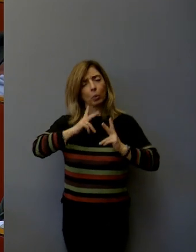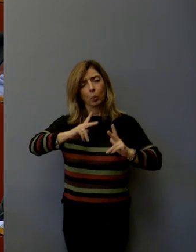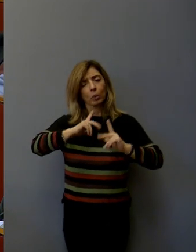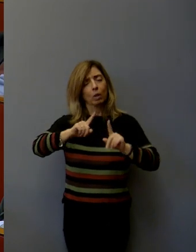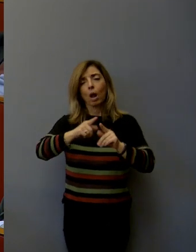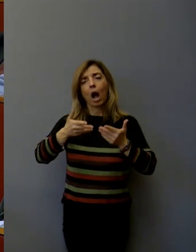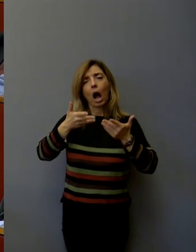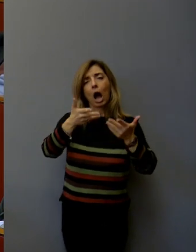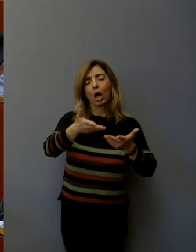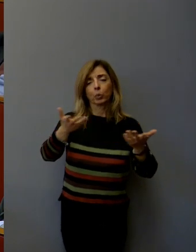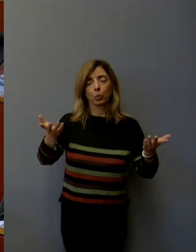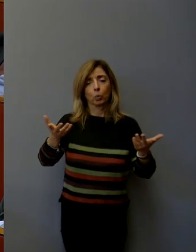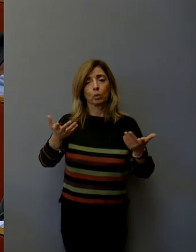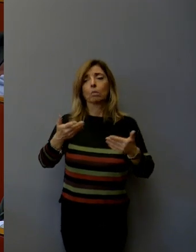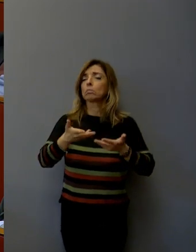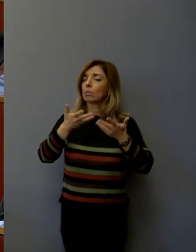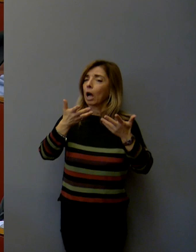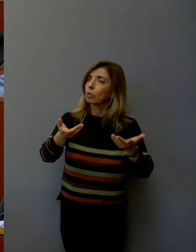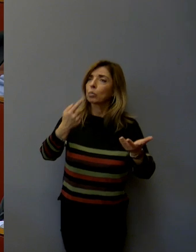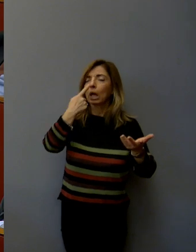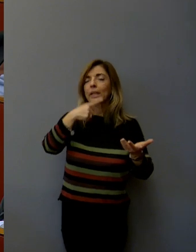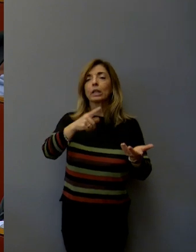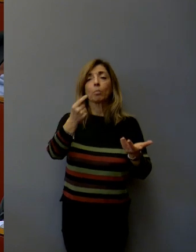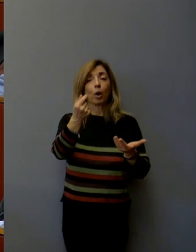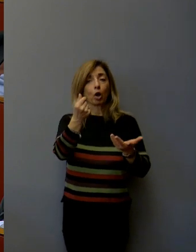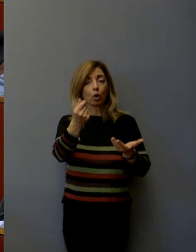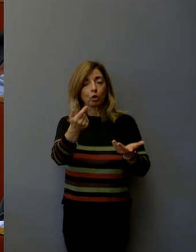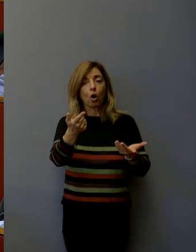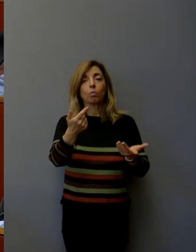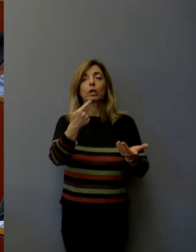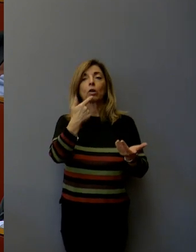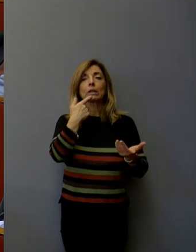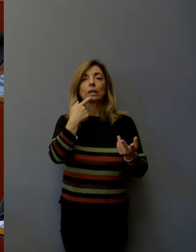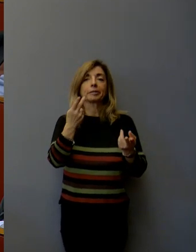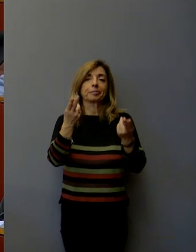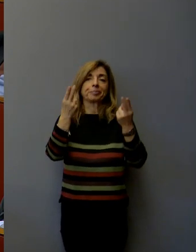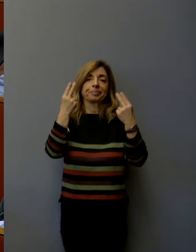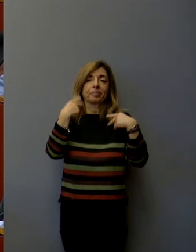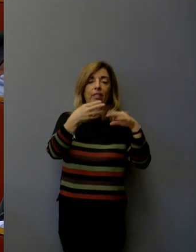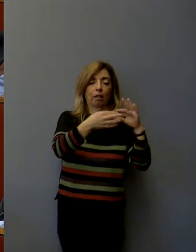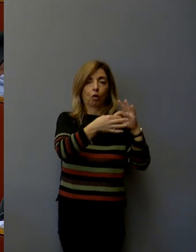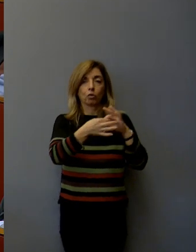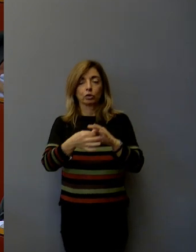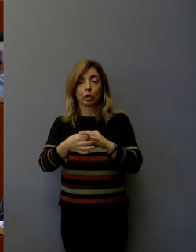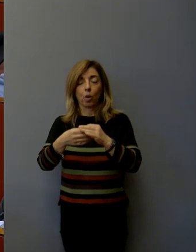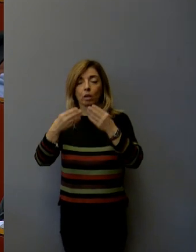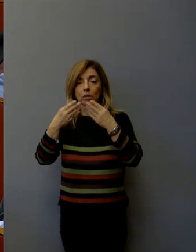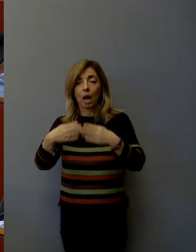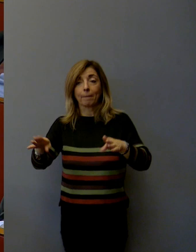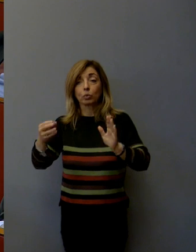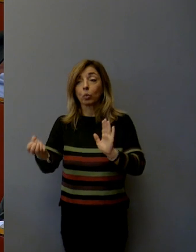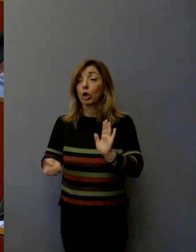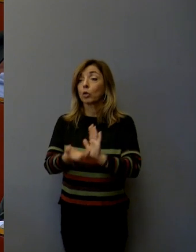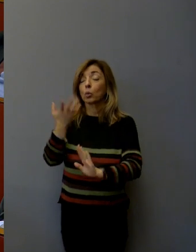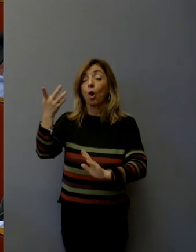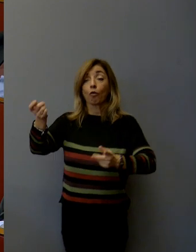modo anche economica per chi dovrà subire le conseguenze di questa nuova grande apertura poi Nei fatti